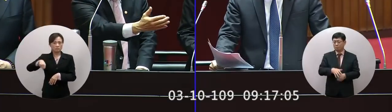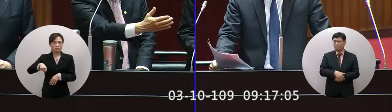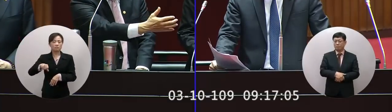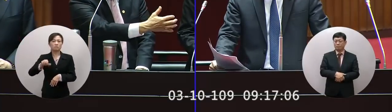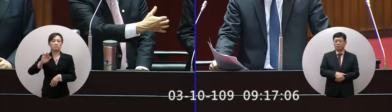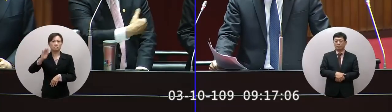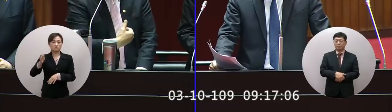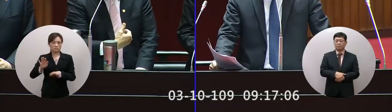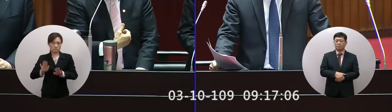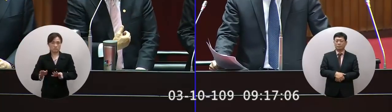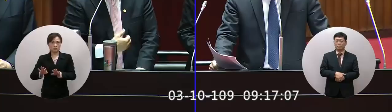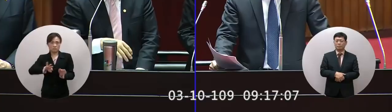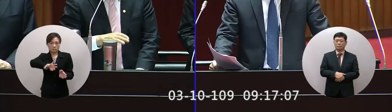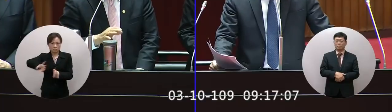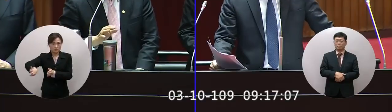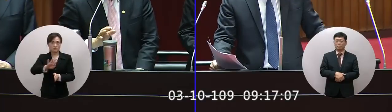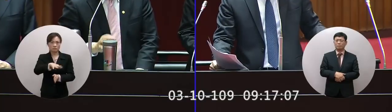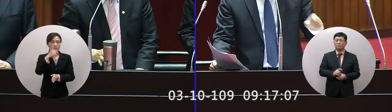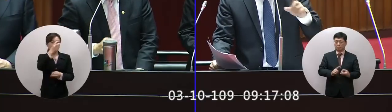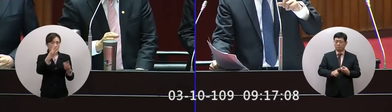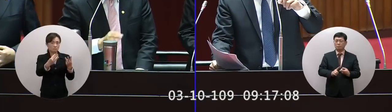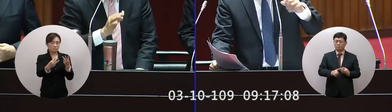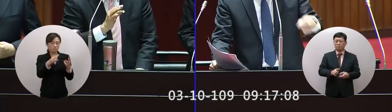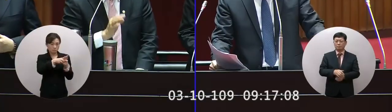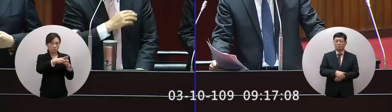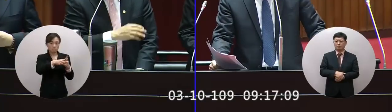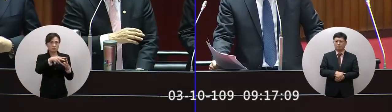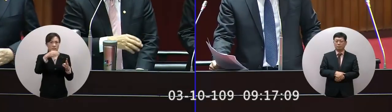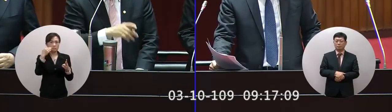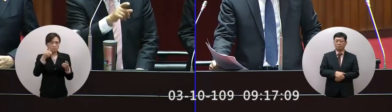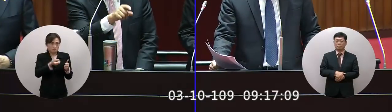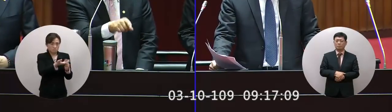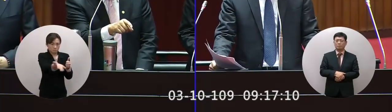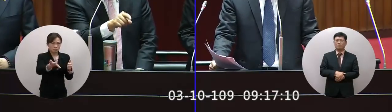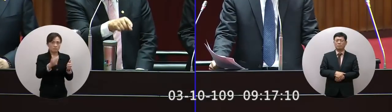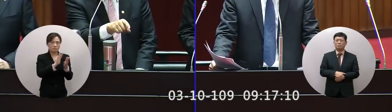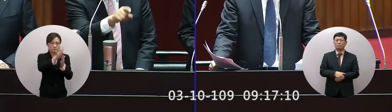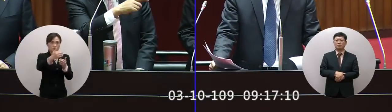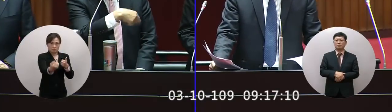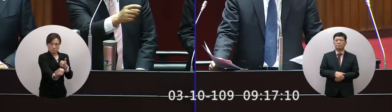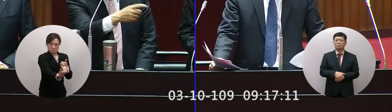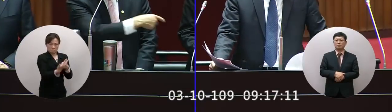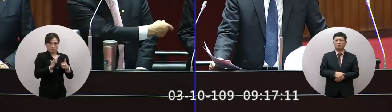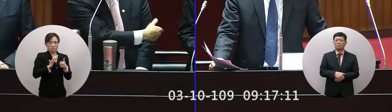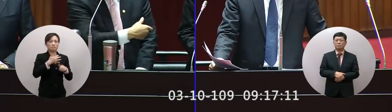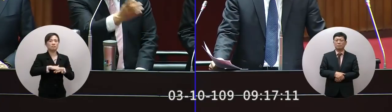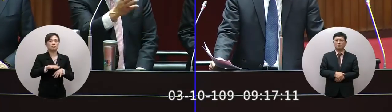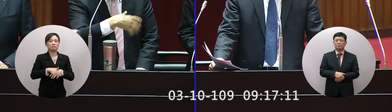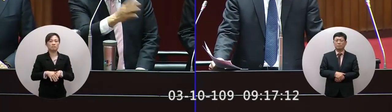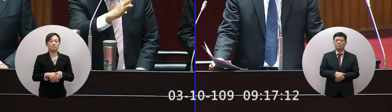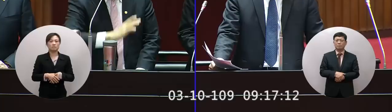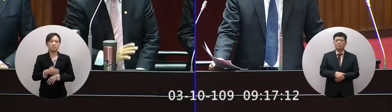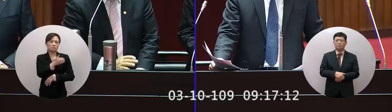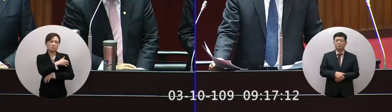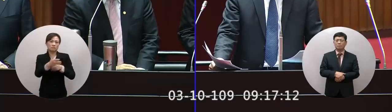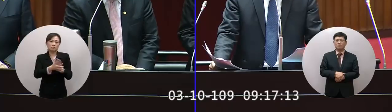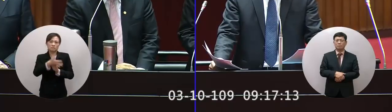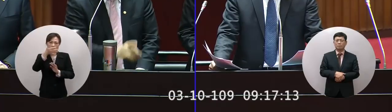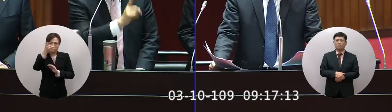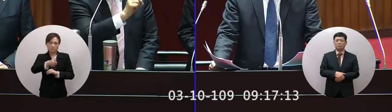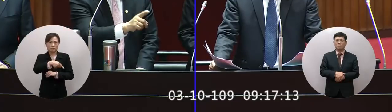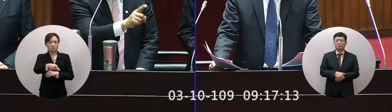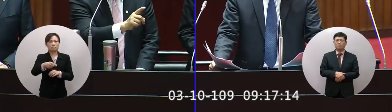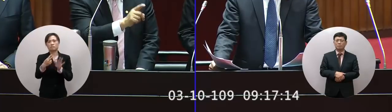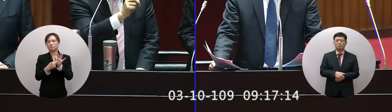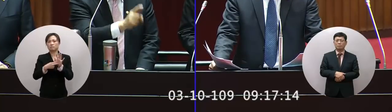且现在是从欧洲回来，这陈时中部长都有在贵院在答询，站在我旁边都讲得清清楚